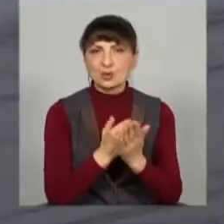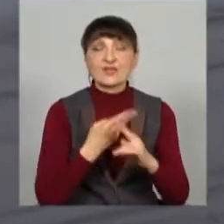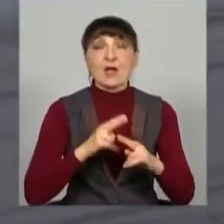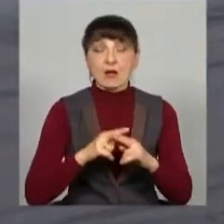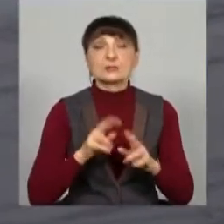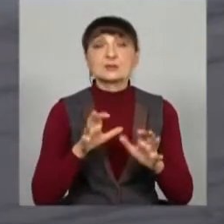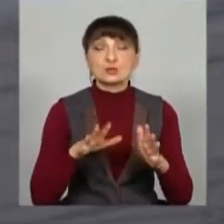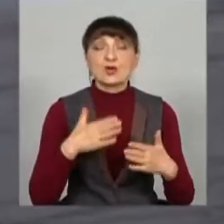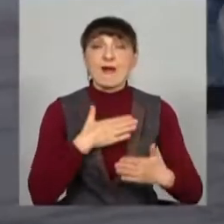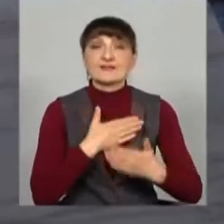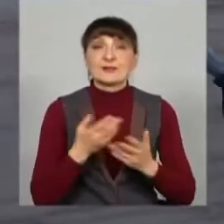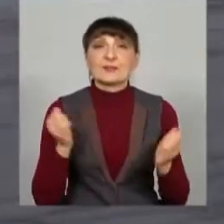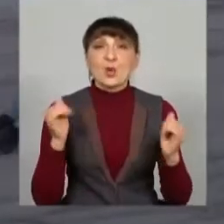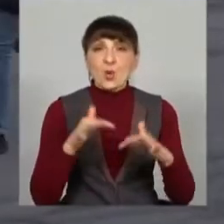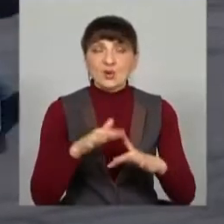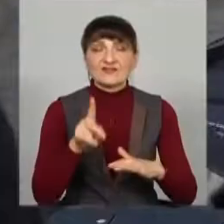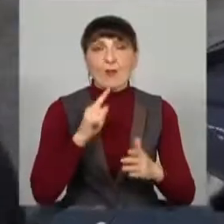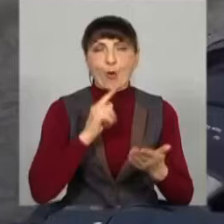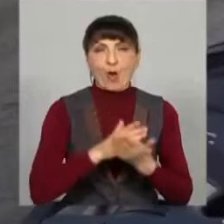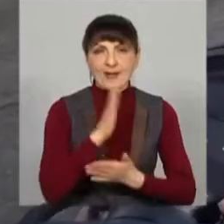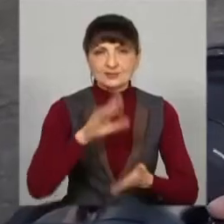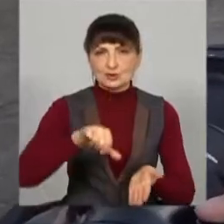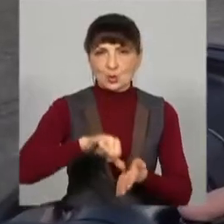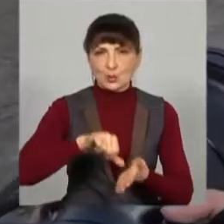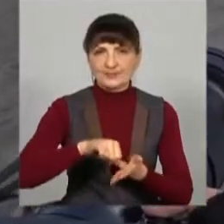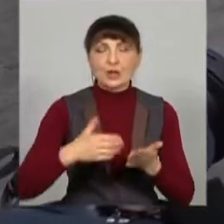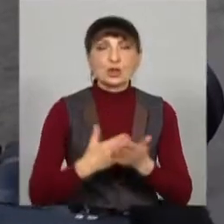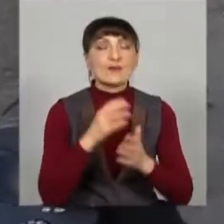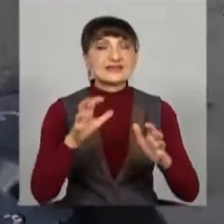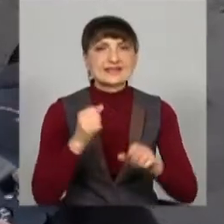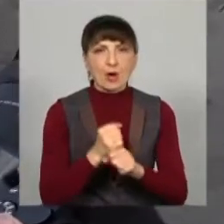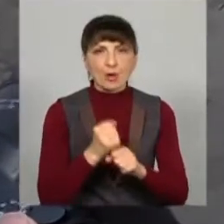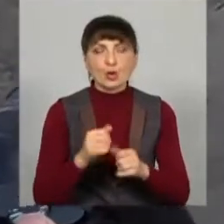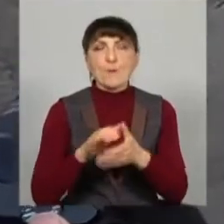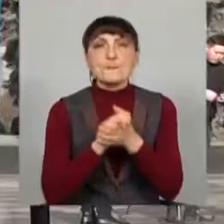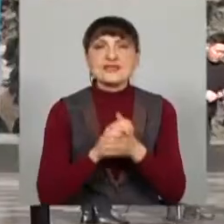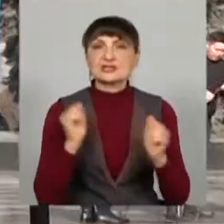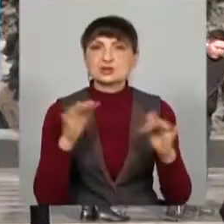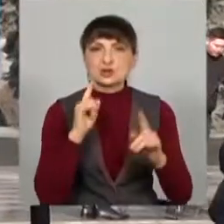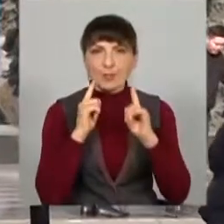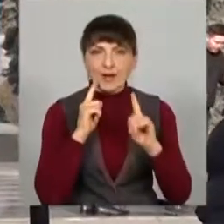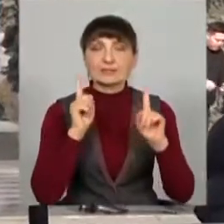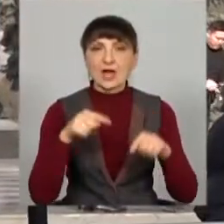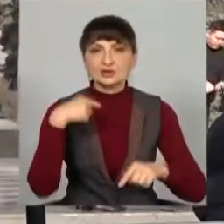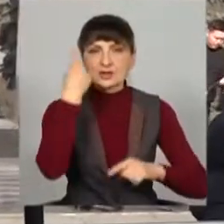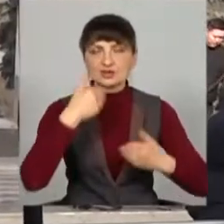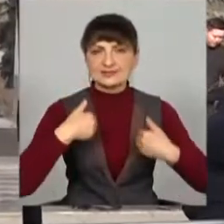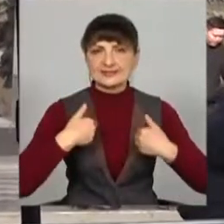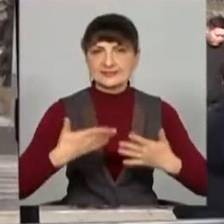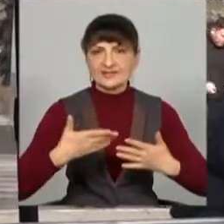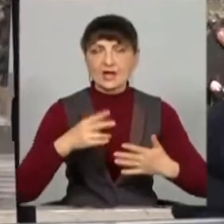стимулируют активный приход данных лиц в политику. Разработка нового закона о мирных собраниях – также личная